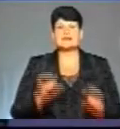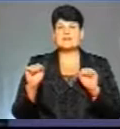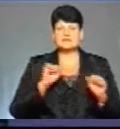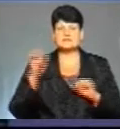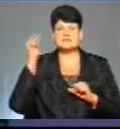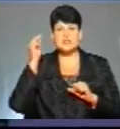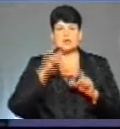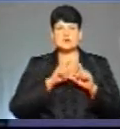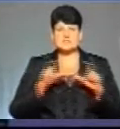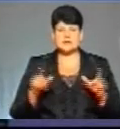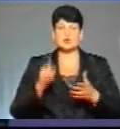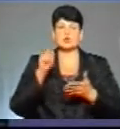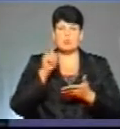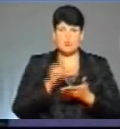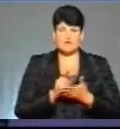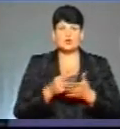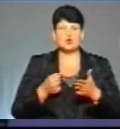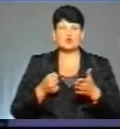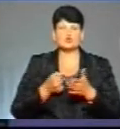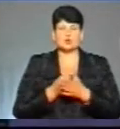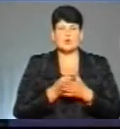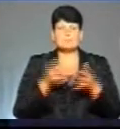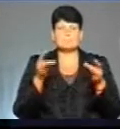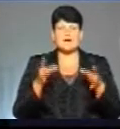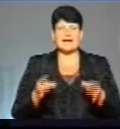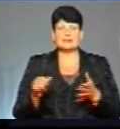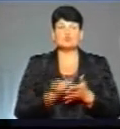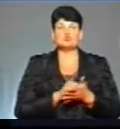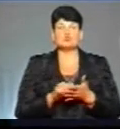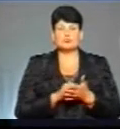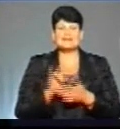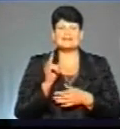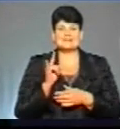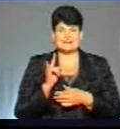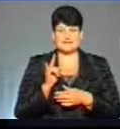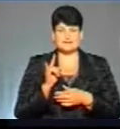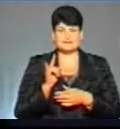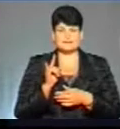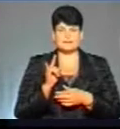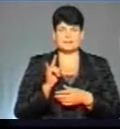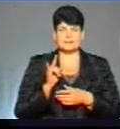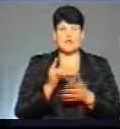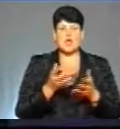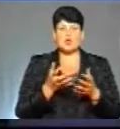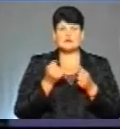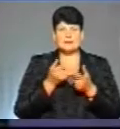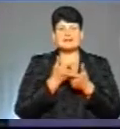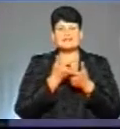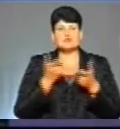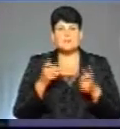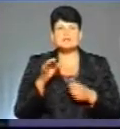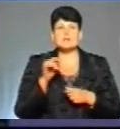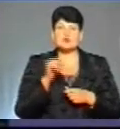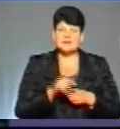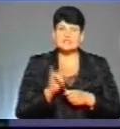Керівництво навчального закладу повинно до пакету документів дитини отримати інформацію